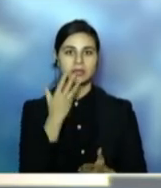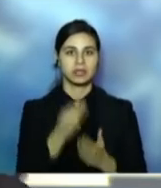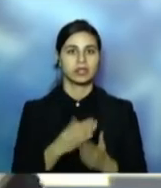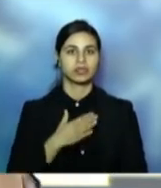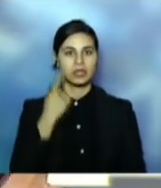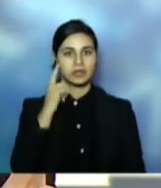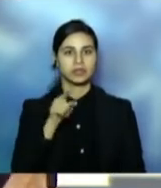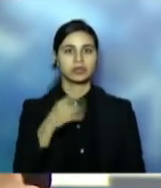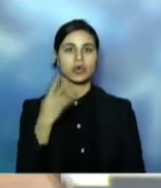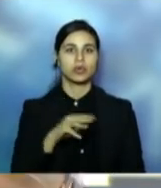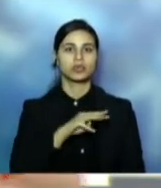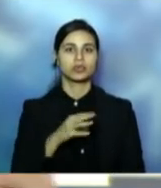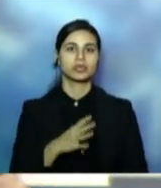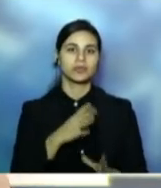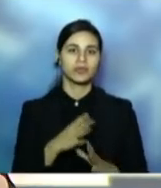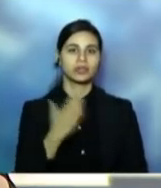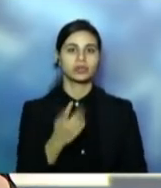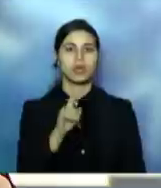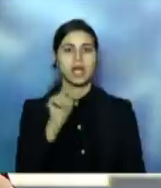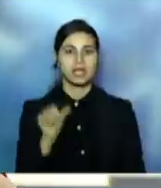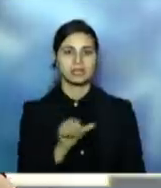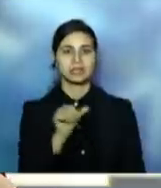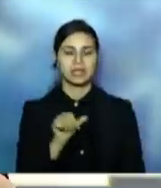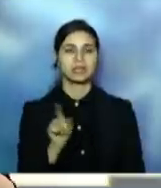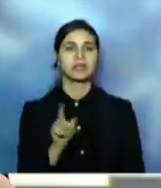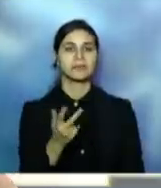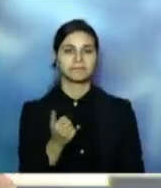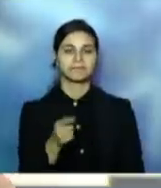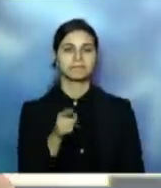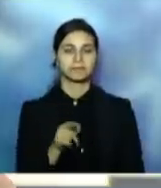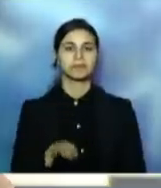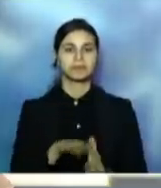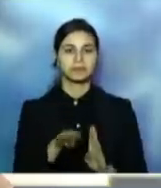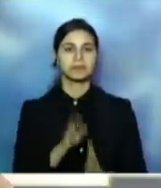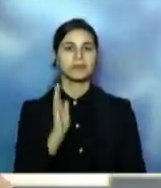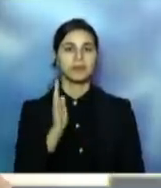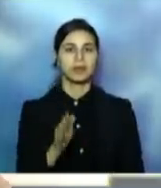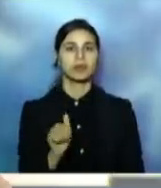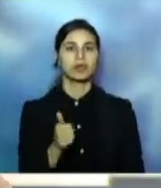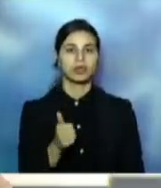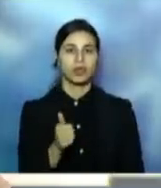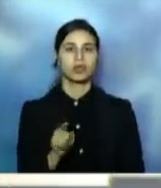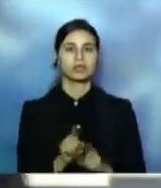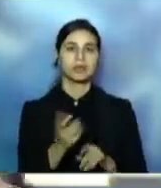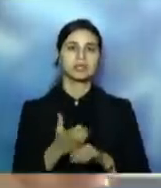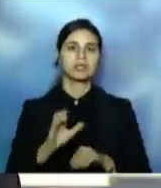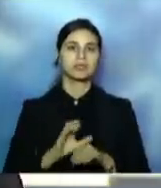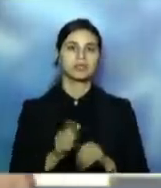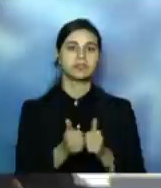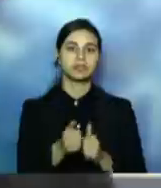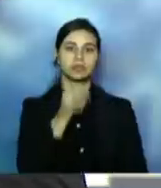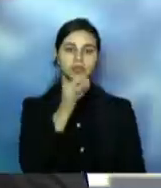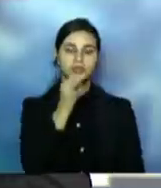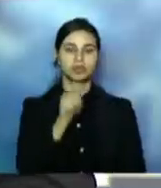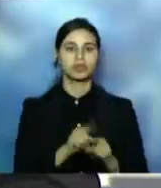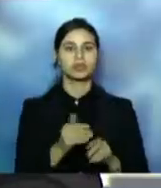ვიცით იქ 40 წუთი ვივარჯიშებთ თუ 1 საათი, რა თქმა უნდა სასურველი იქნება, როგორც დატვირთვის წინ, ასე